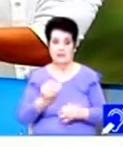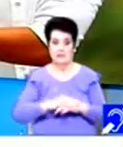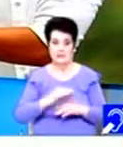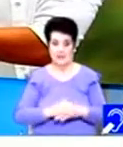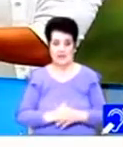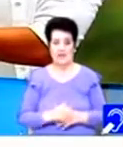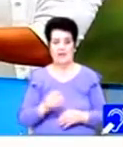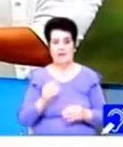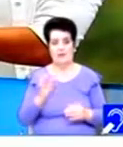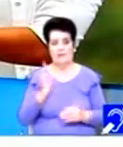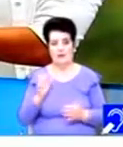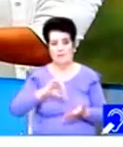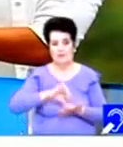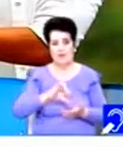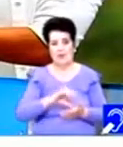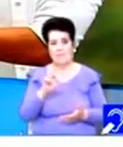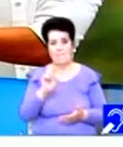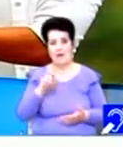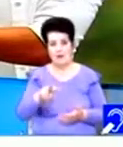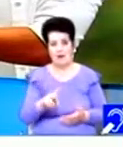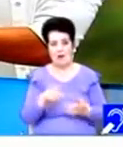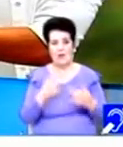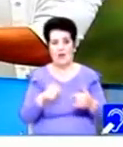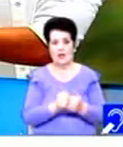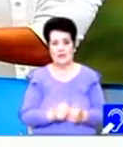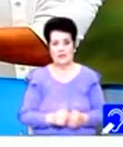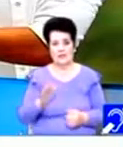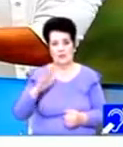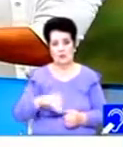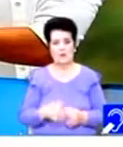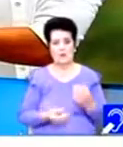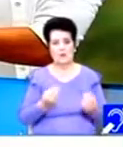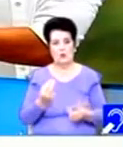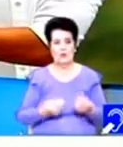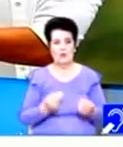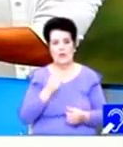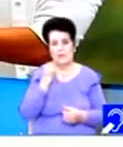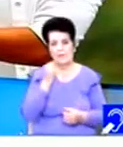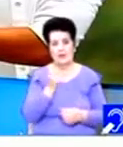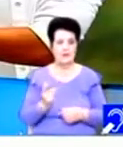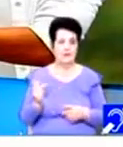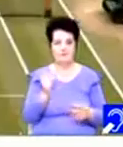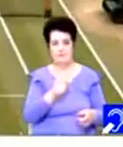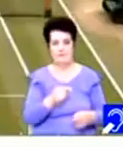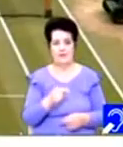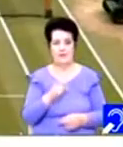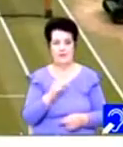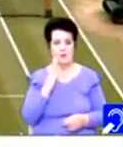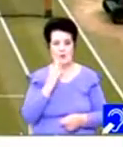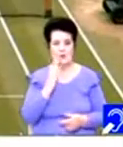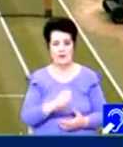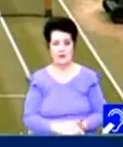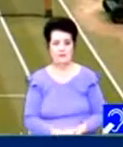Simona Halep va participa la balul organizat după încheierea turneului, iar mâine se întoarce în România.